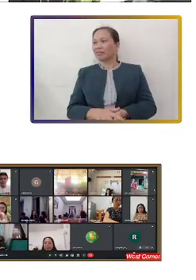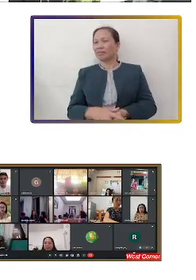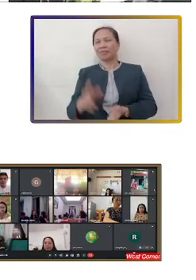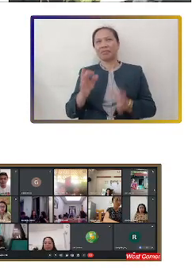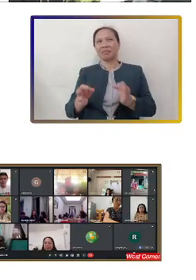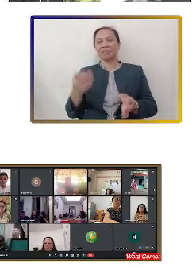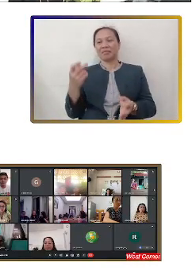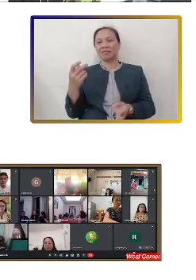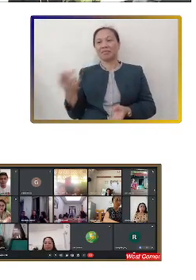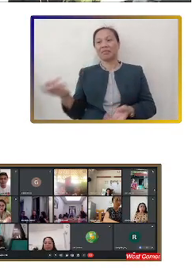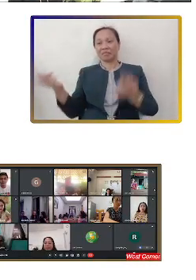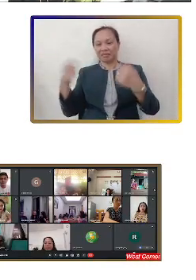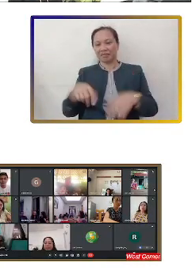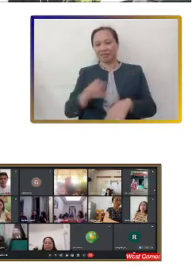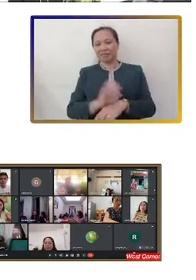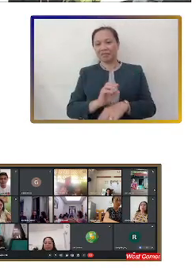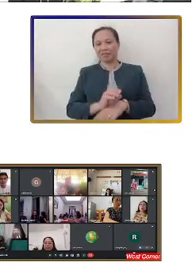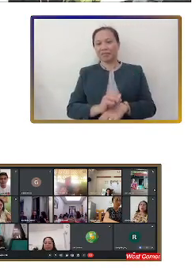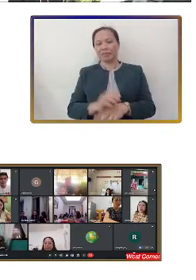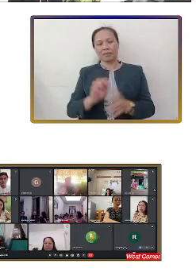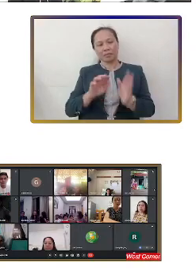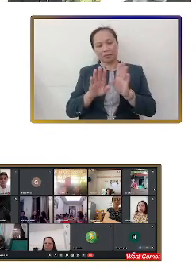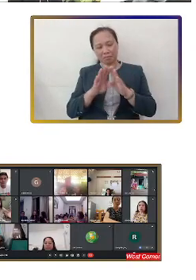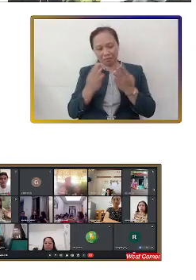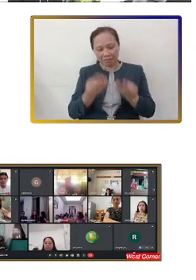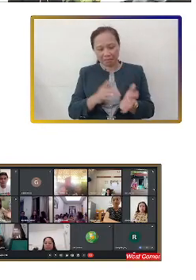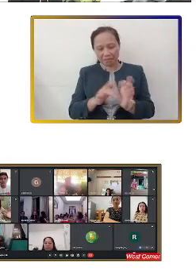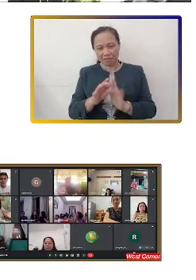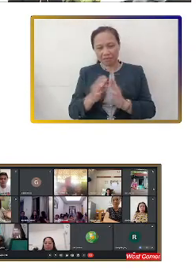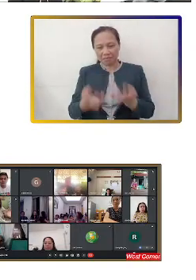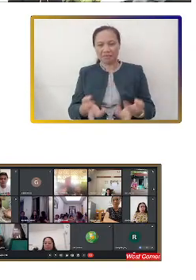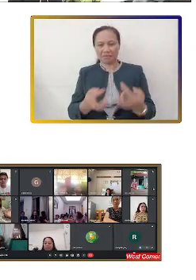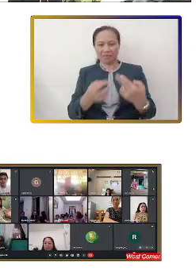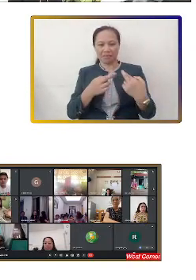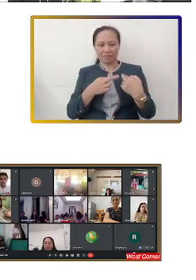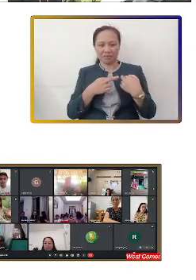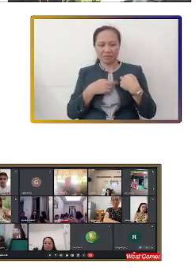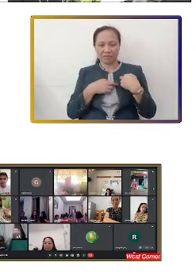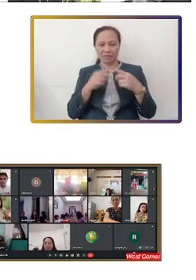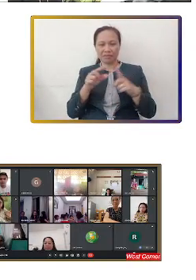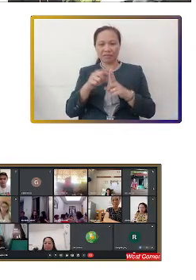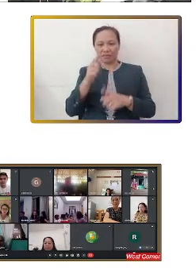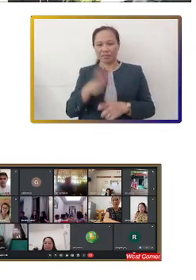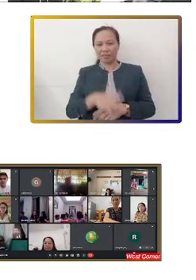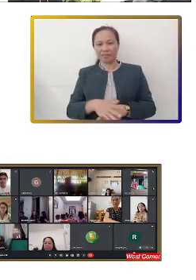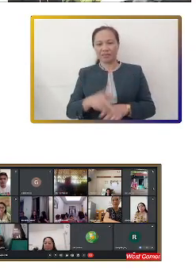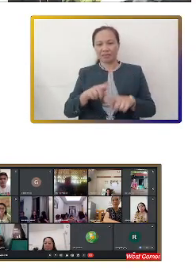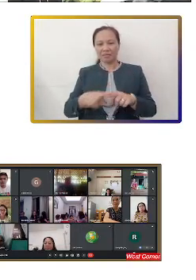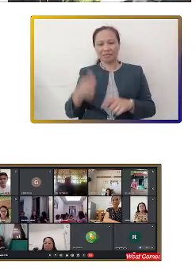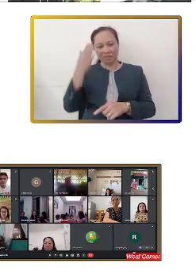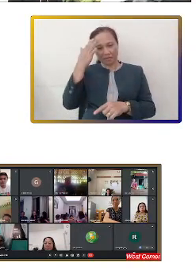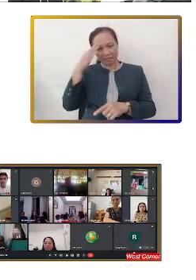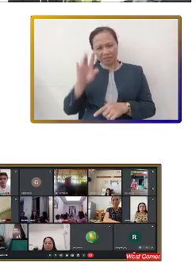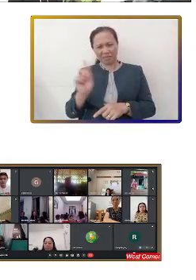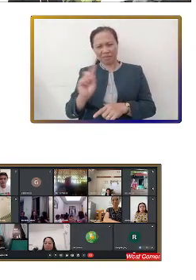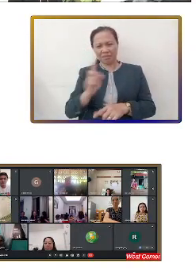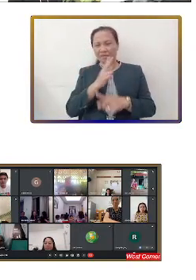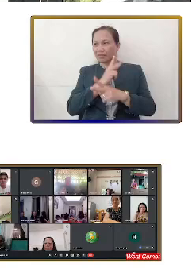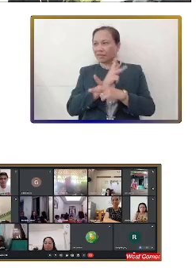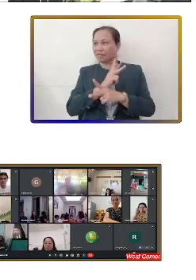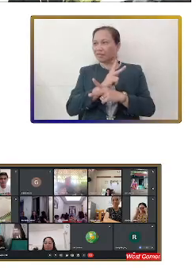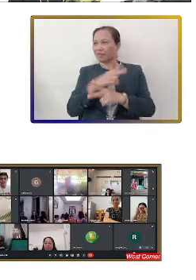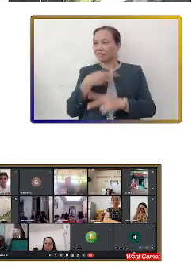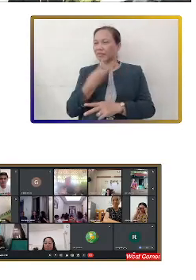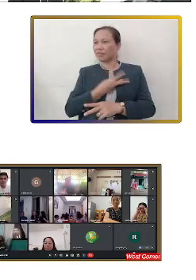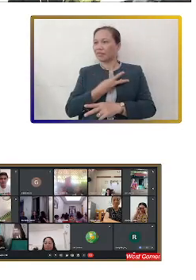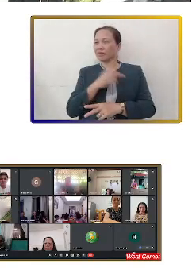tayo, magsisimba tayo, magbubukas tayo ng Bible, kakanta po tayo. Pero hindi po natin alam kung anong pinuprotektahan natin,